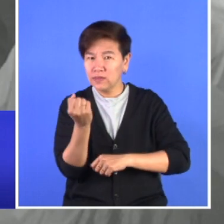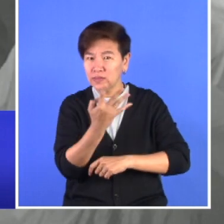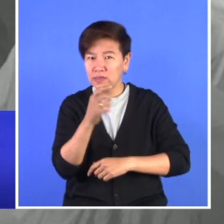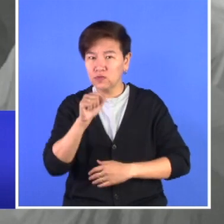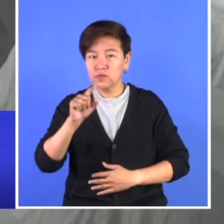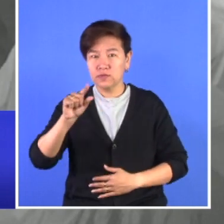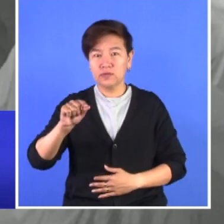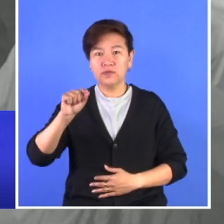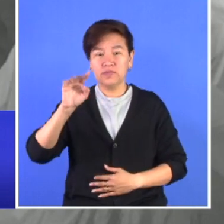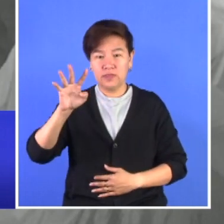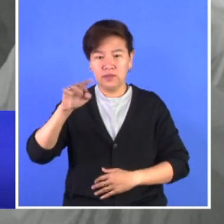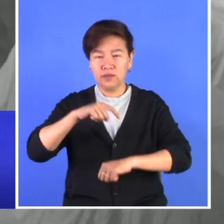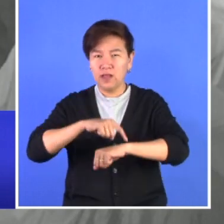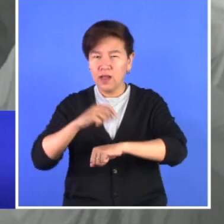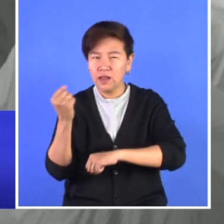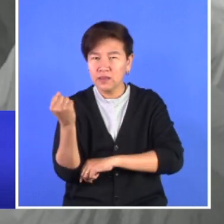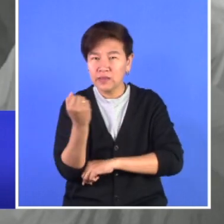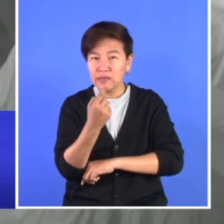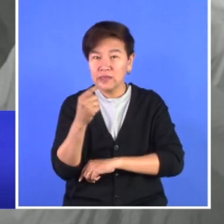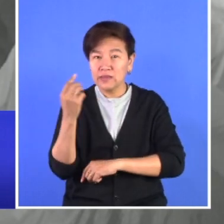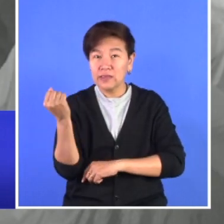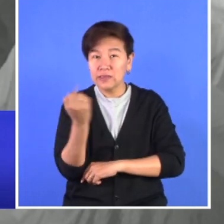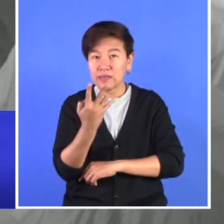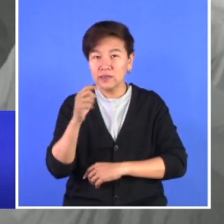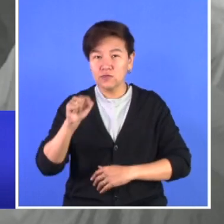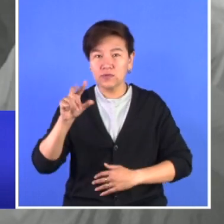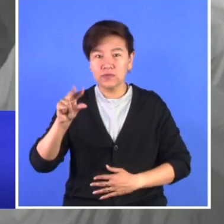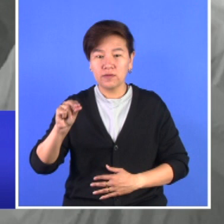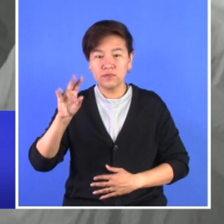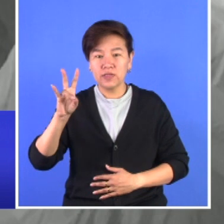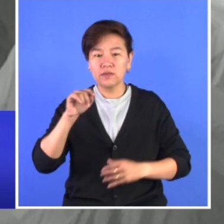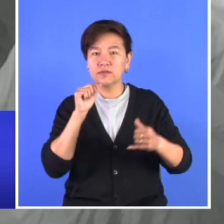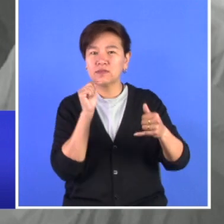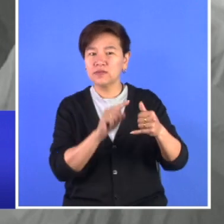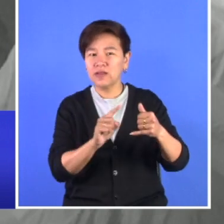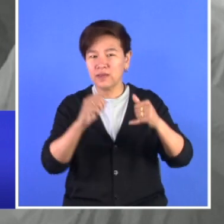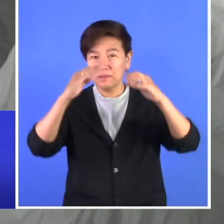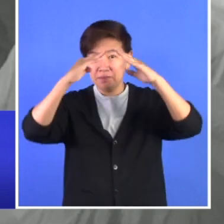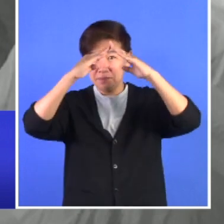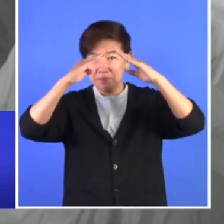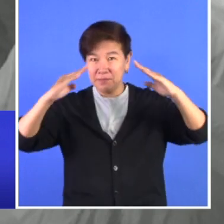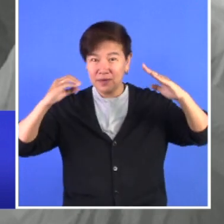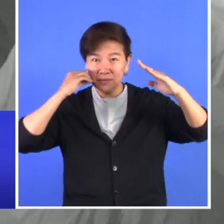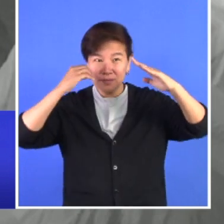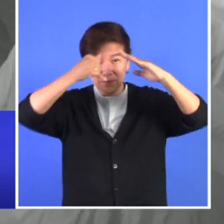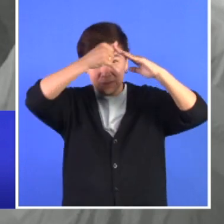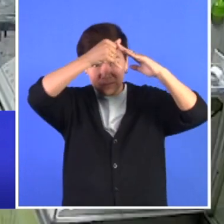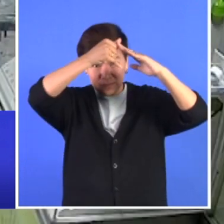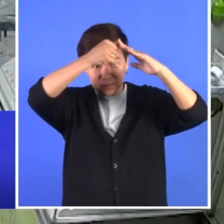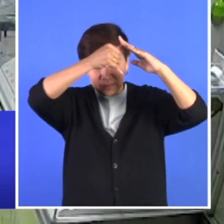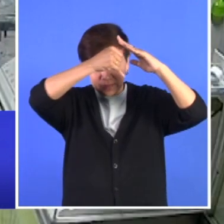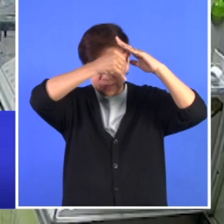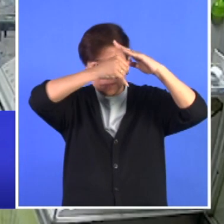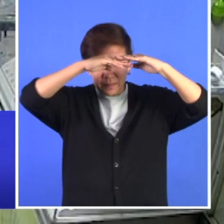แล้ว 437นคนร้ายคนนี้เขาบอกว่าโรยตัวจากฝ้าเข้ามาในร้านมีภาพนั้นมั้ย